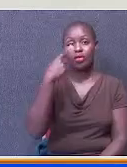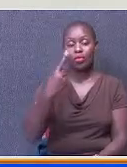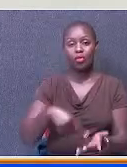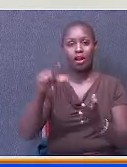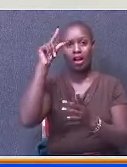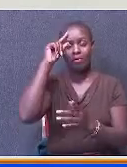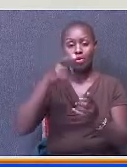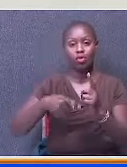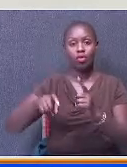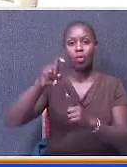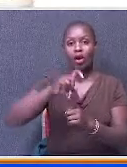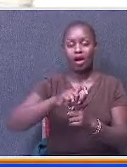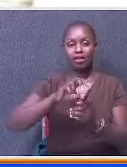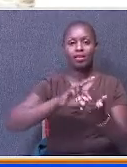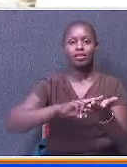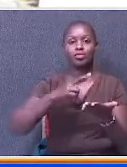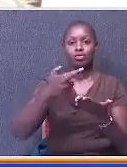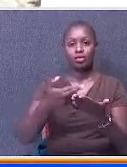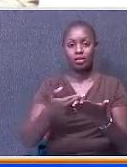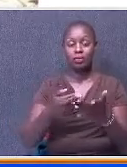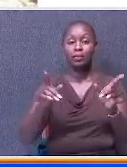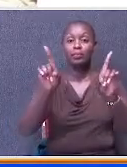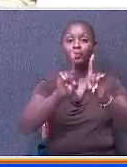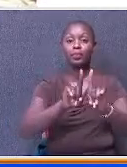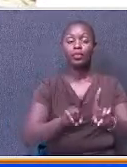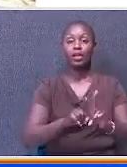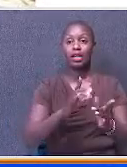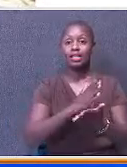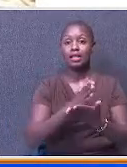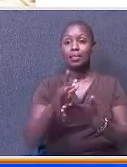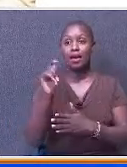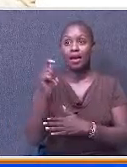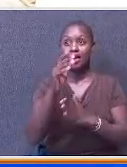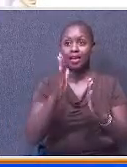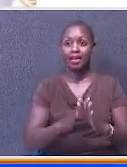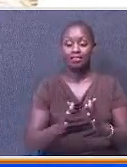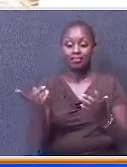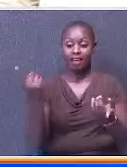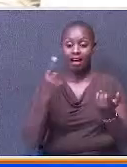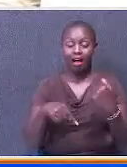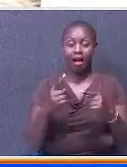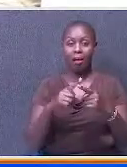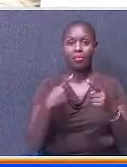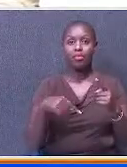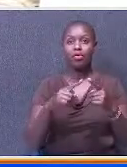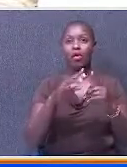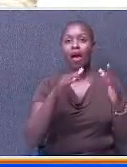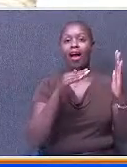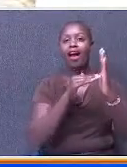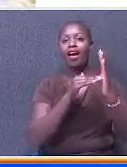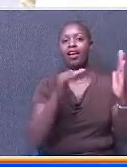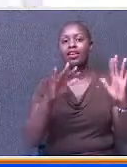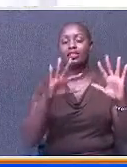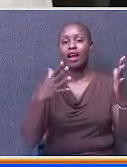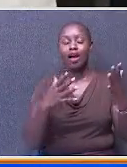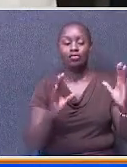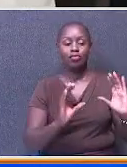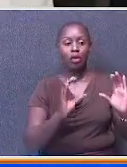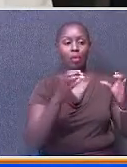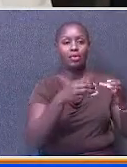kuwaongezea rasilimali. Hata hivyo, baadhi ya Wakenya wamejitokeza kupinga vikali shughuli ya jopo kazi